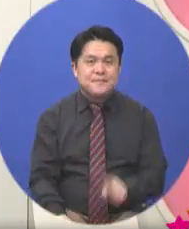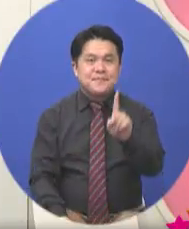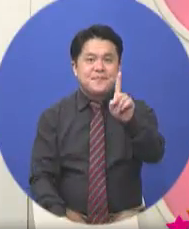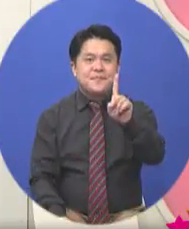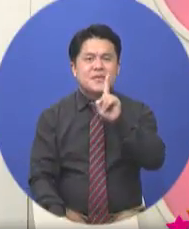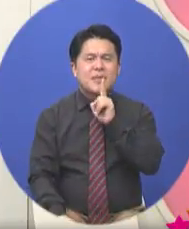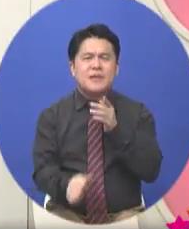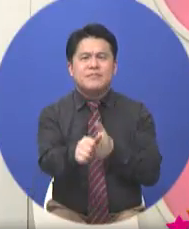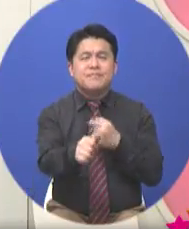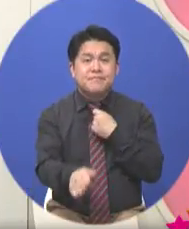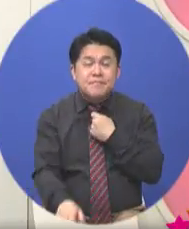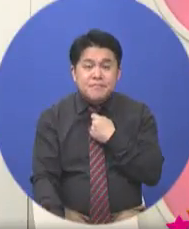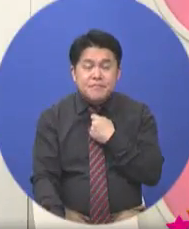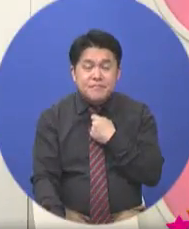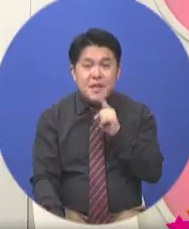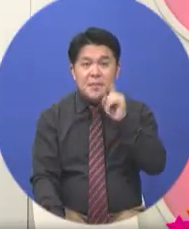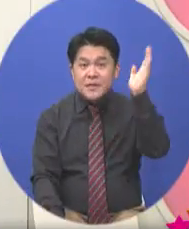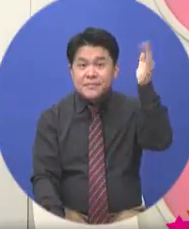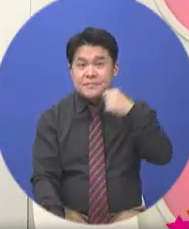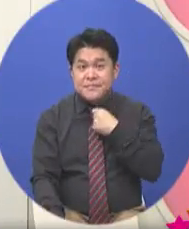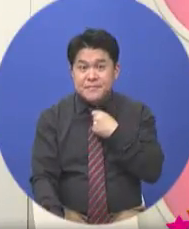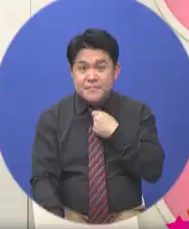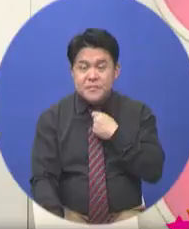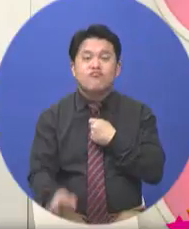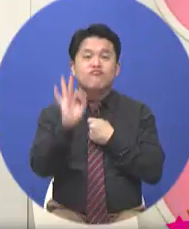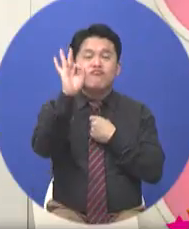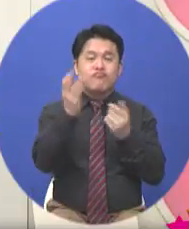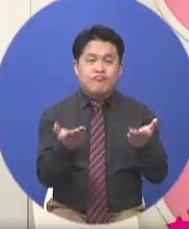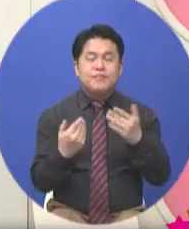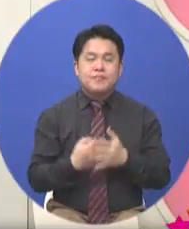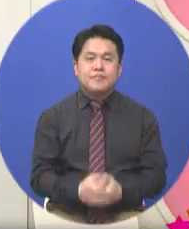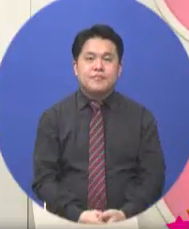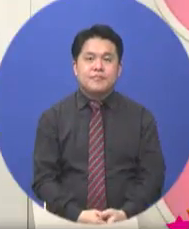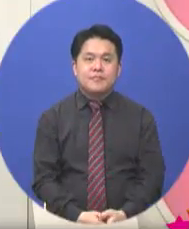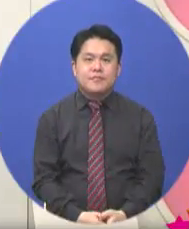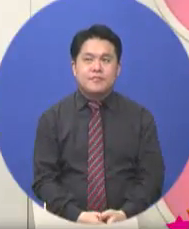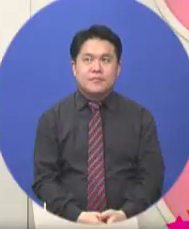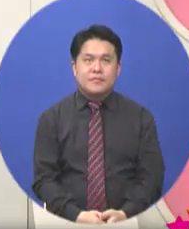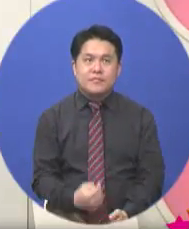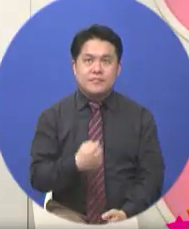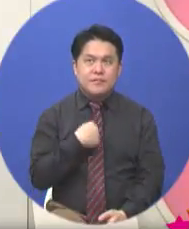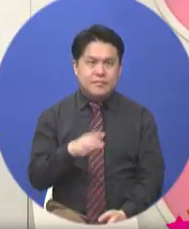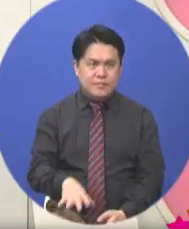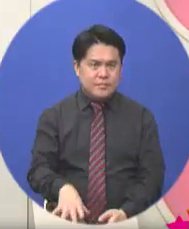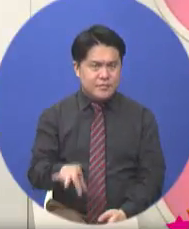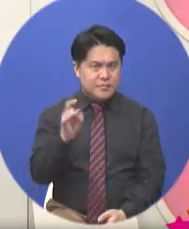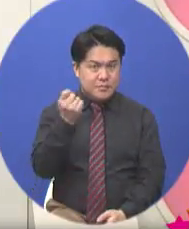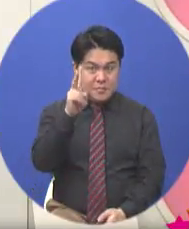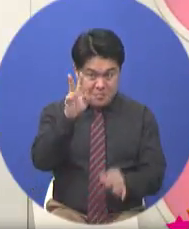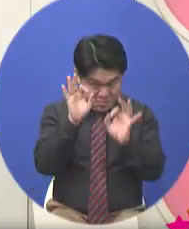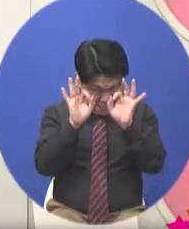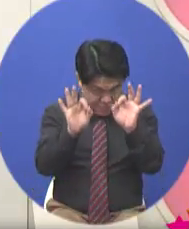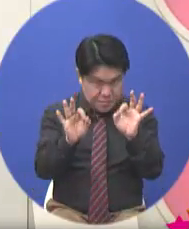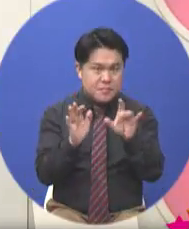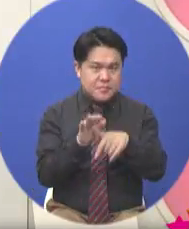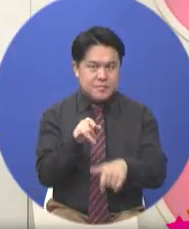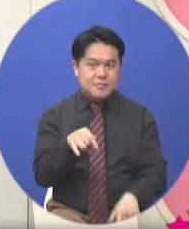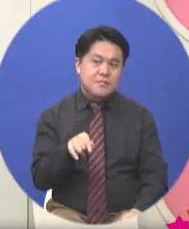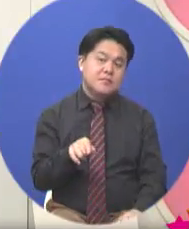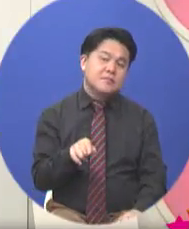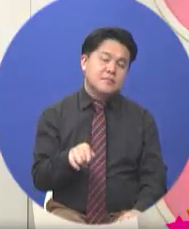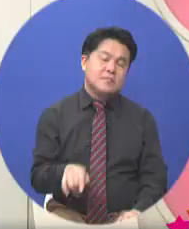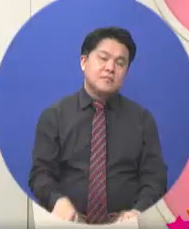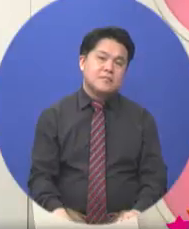가지 한 가지 말씀드릴 게 있습니다. 예. 제가 처음 방송에 나오는데요.